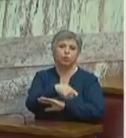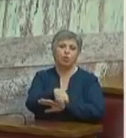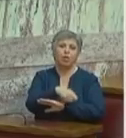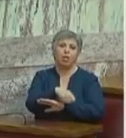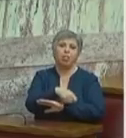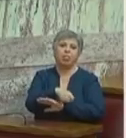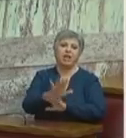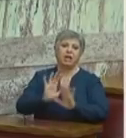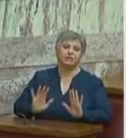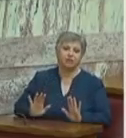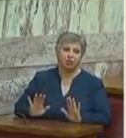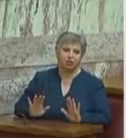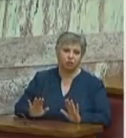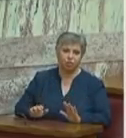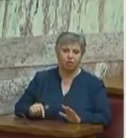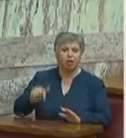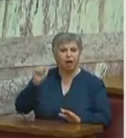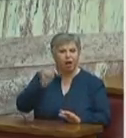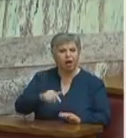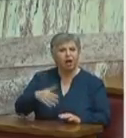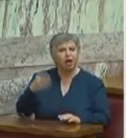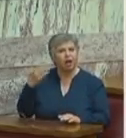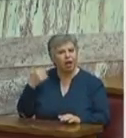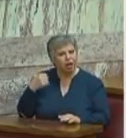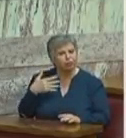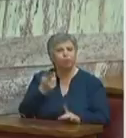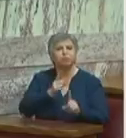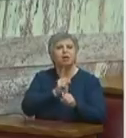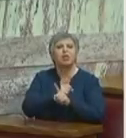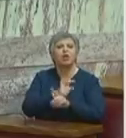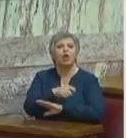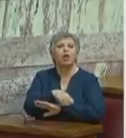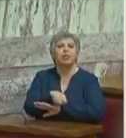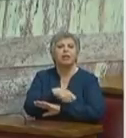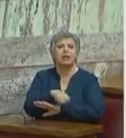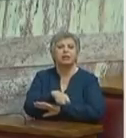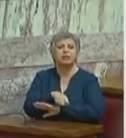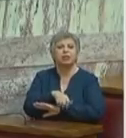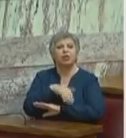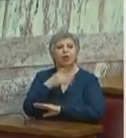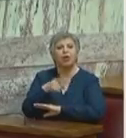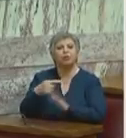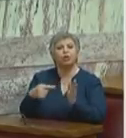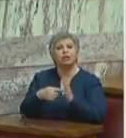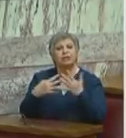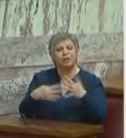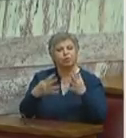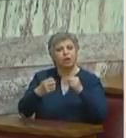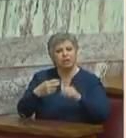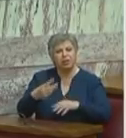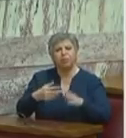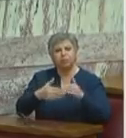Αυτά έχει πει ούτως ή άλλως και το 92 το ειδικό δικαστήριο, αυτό είπε και το δικαστικό συμβούλιο του ειδικού δικαστηρίου